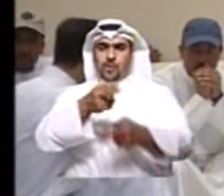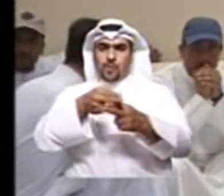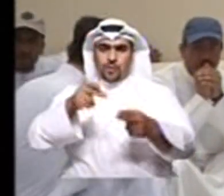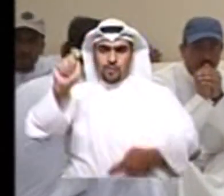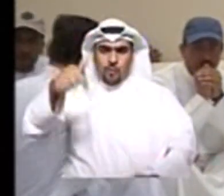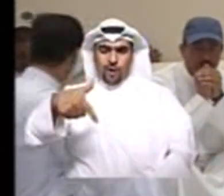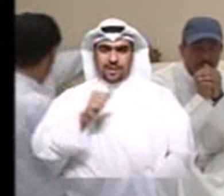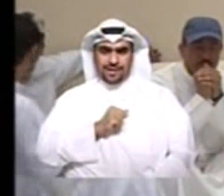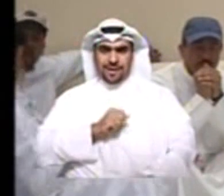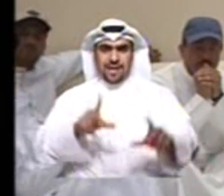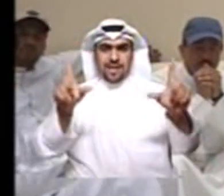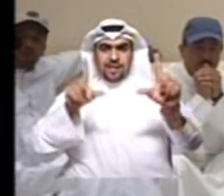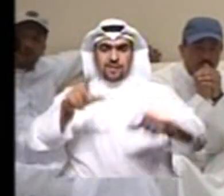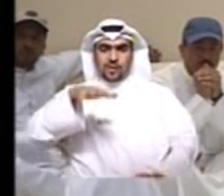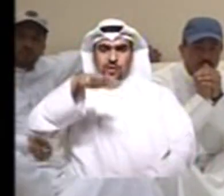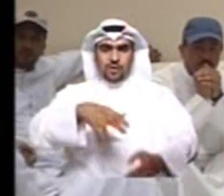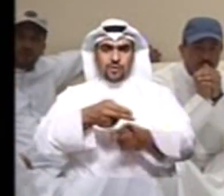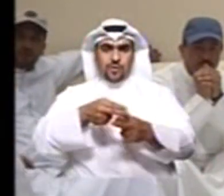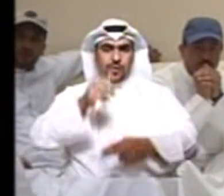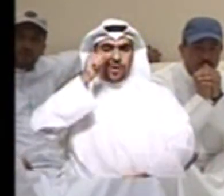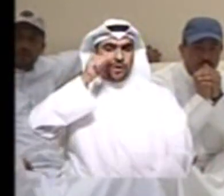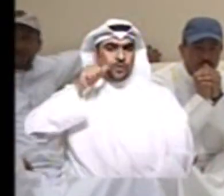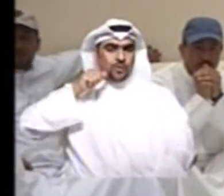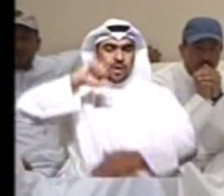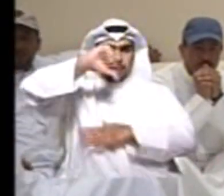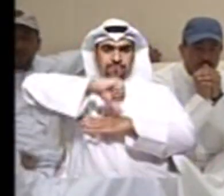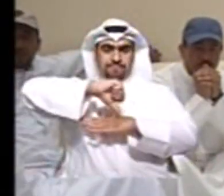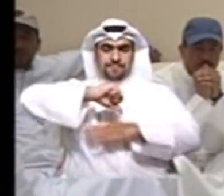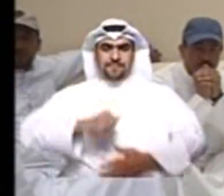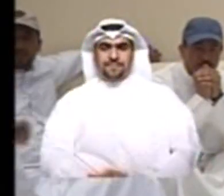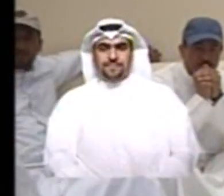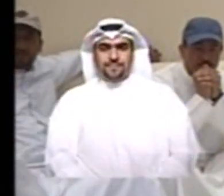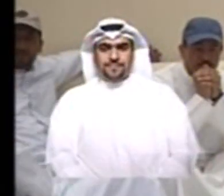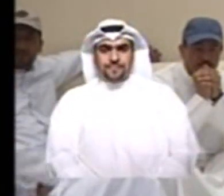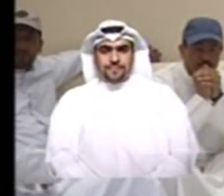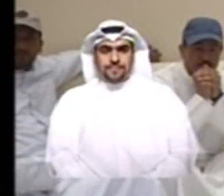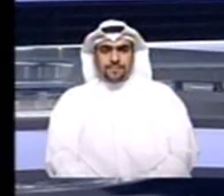نزار البغداوي، تلفزيون دولة الكويت، الخرطوم.